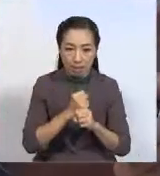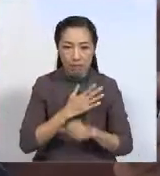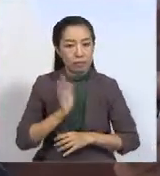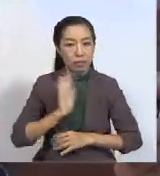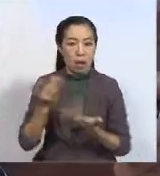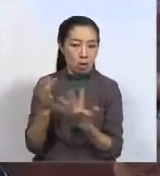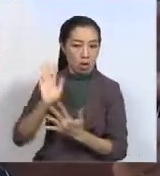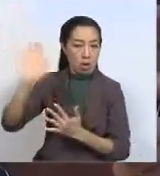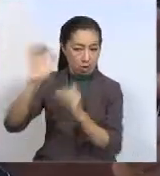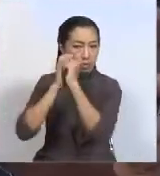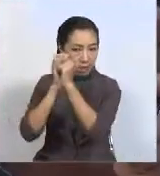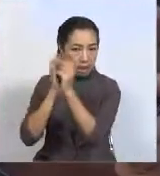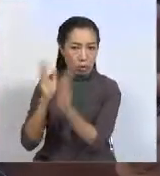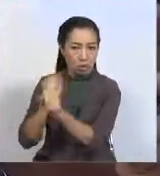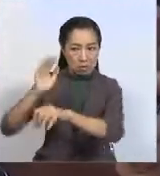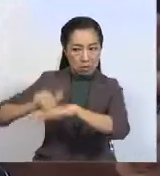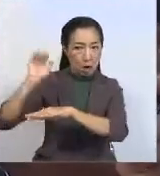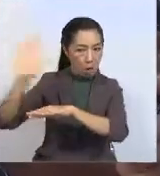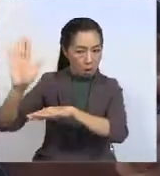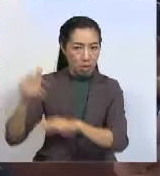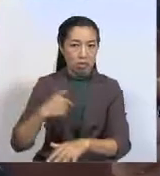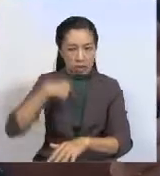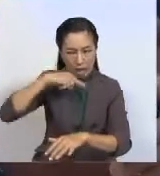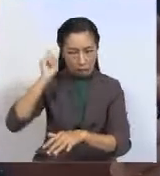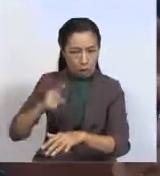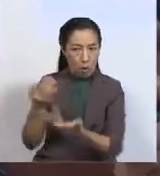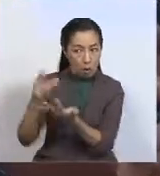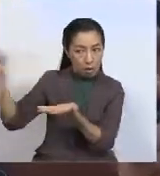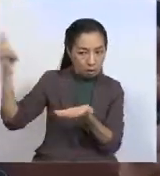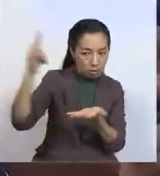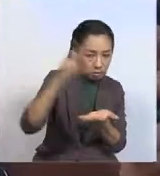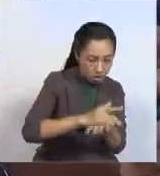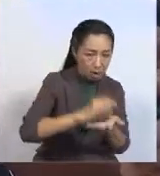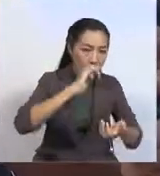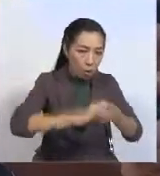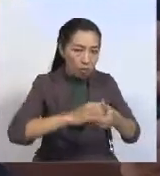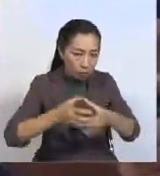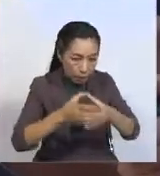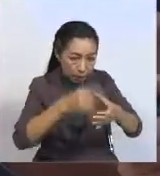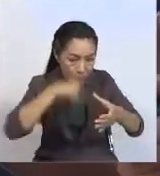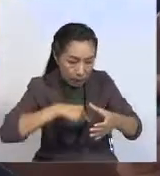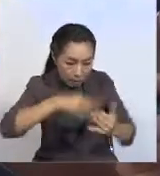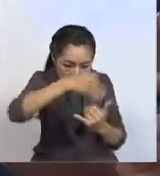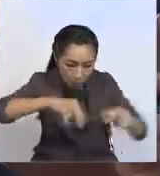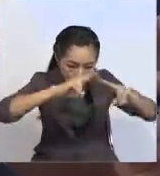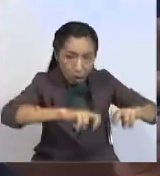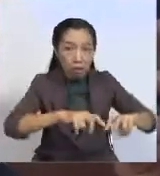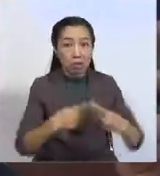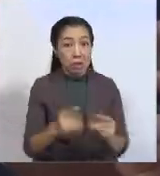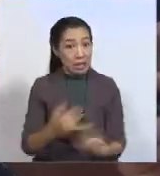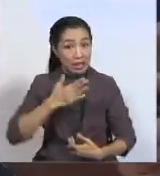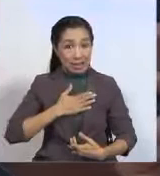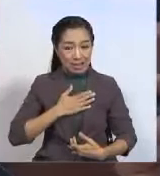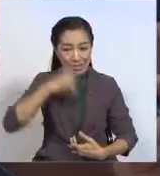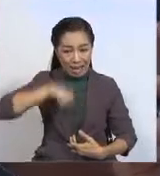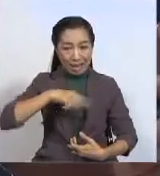าญแล้วก็เจ้าหน้าที่จากจีนนั้นมาประเทศไทยอยู่ร่วมในการที่จะชันสูตรสาเหตุการตายก่อนดังนั้นตอนนี้เนี่ยร่